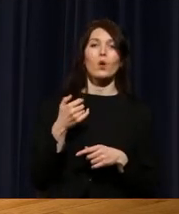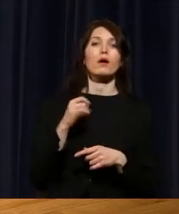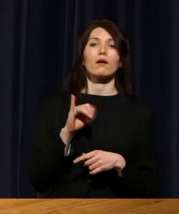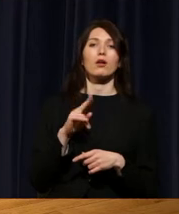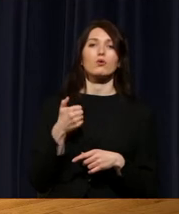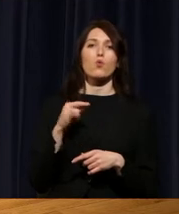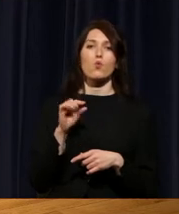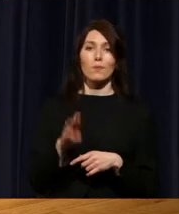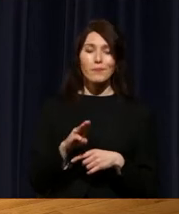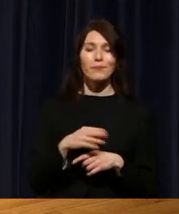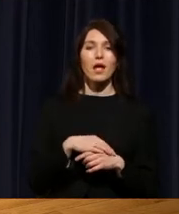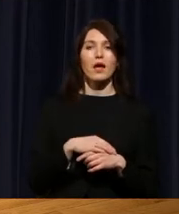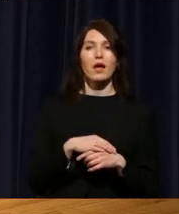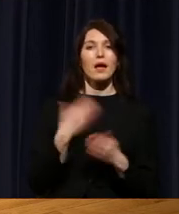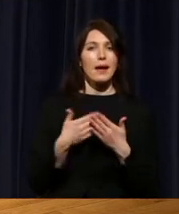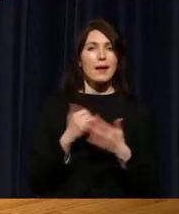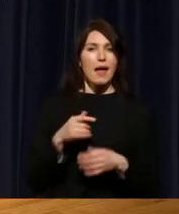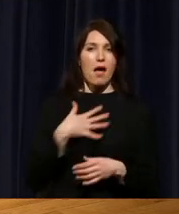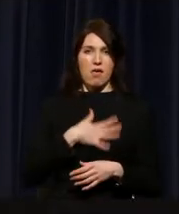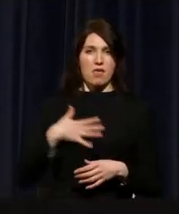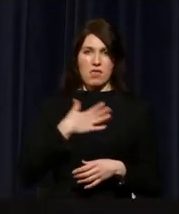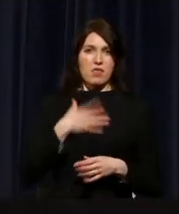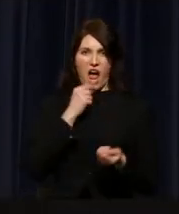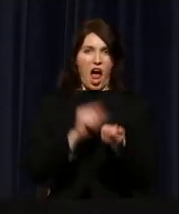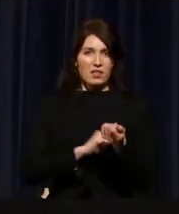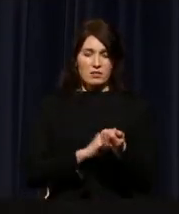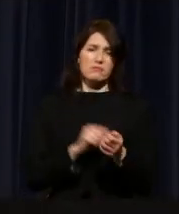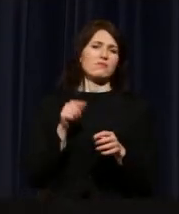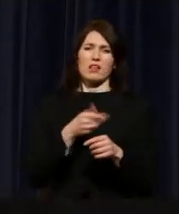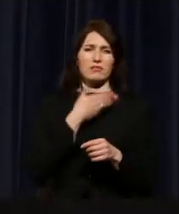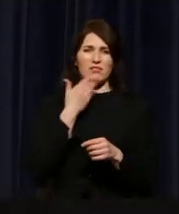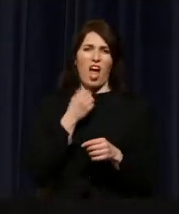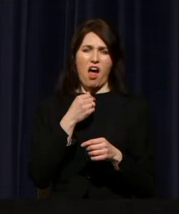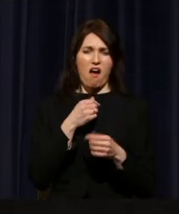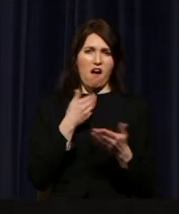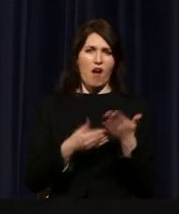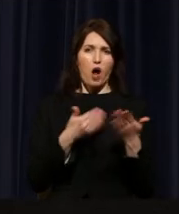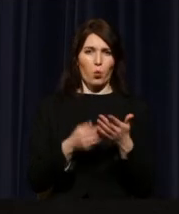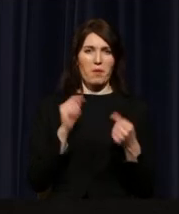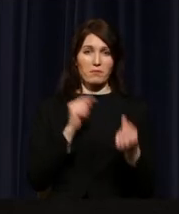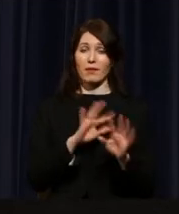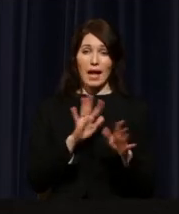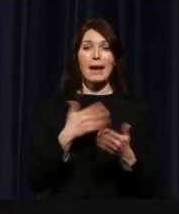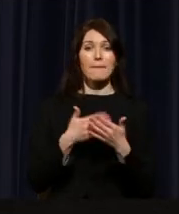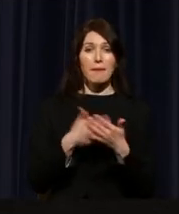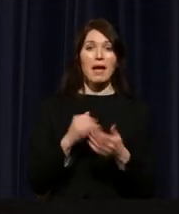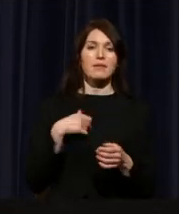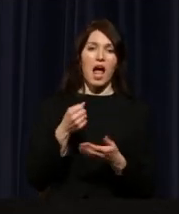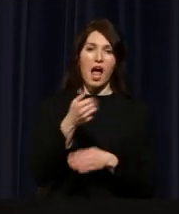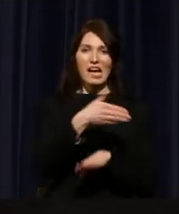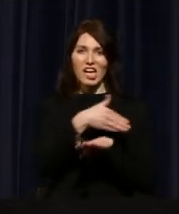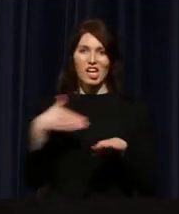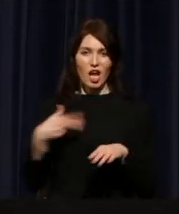tā sliktu, nu, man liekas, ka ja ir slikti no asinīm, tas absolūti nav nekāds arguments. Ja ir slikti no tā, kā griež, tas arī nav